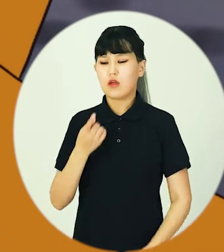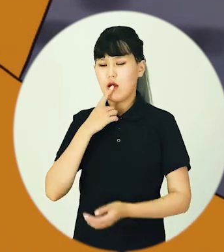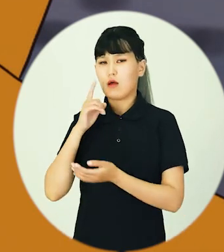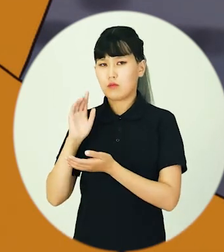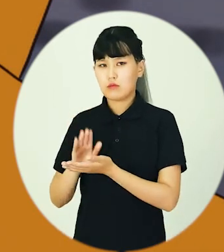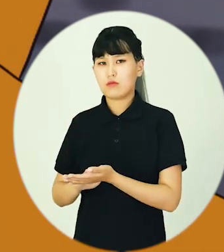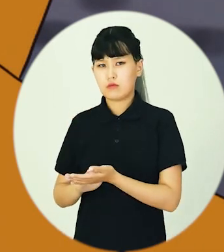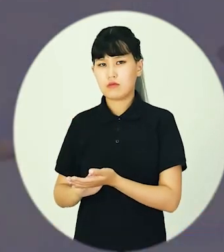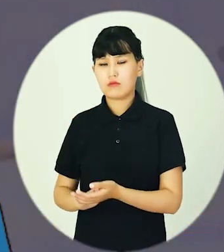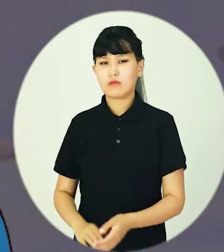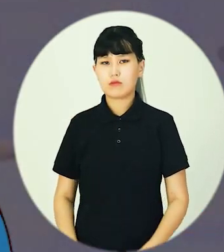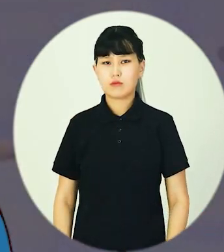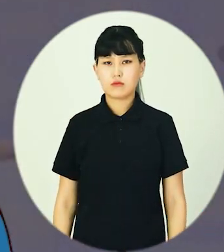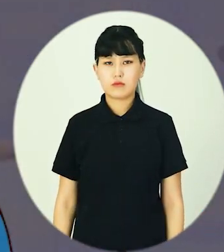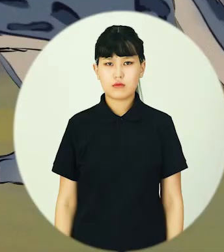Амлаж бай.